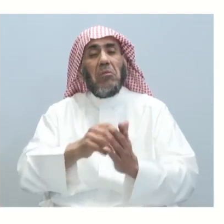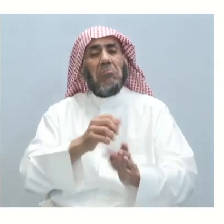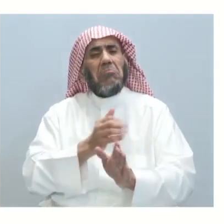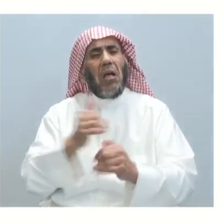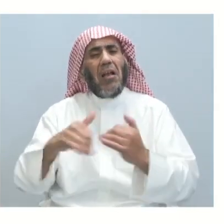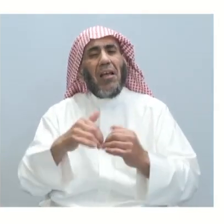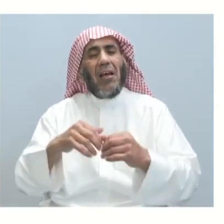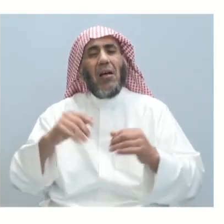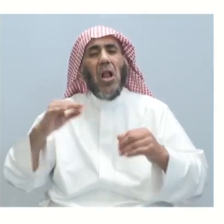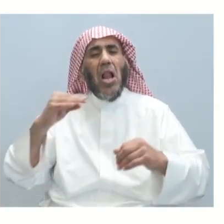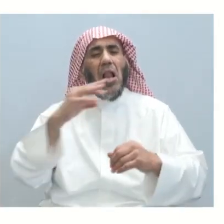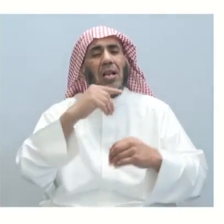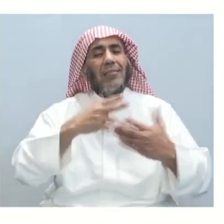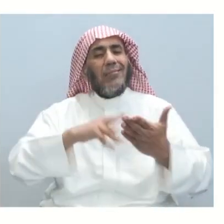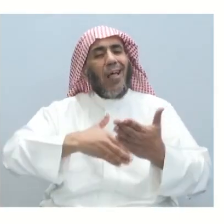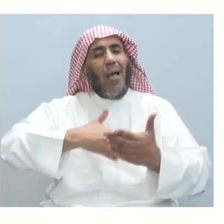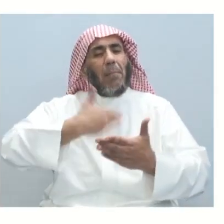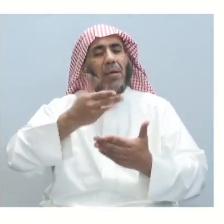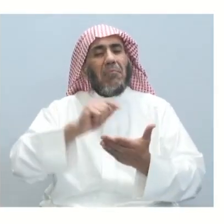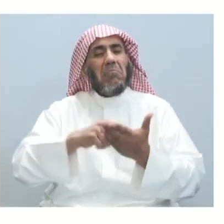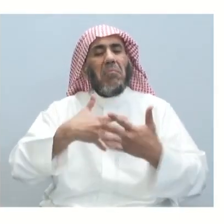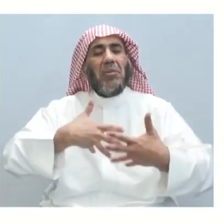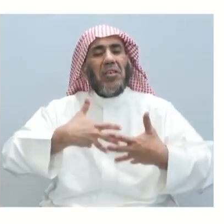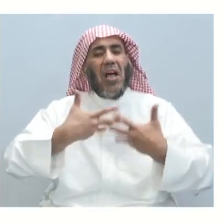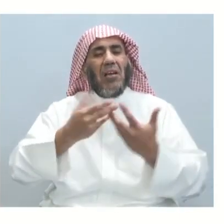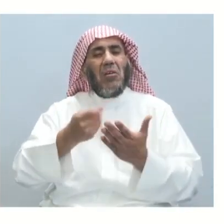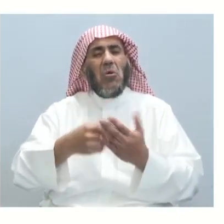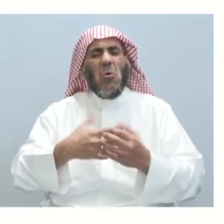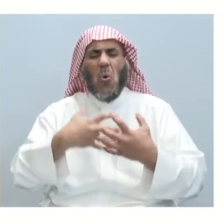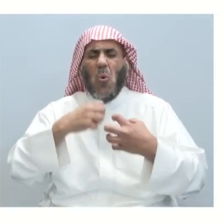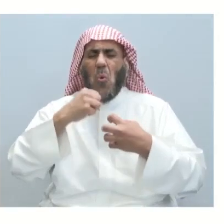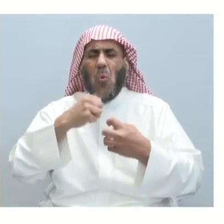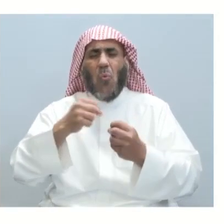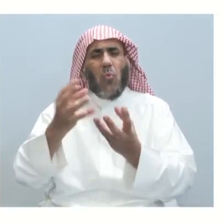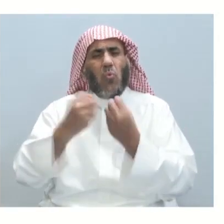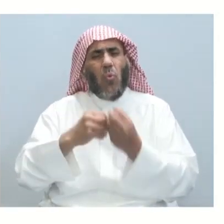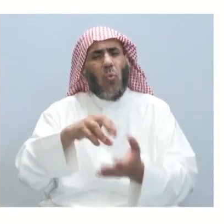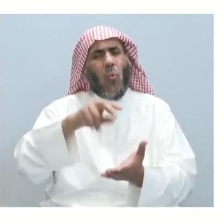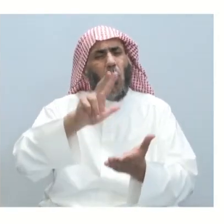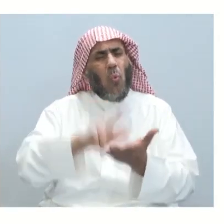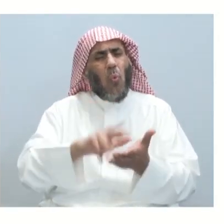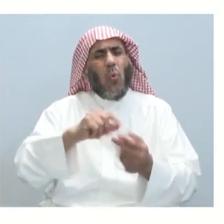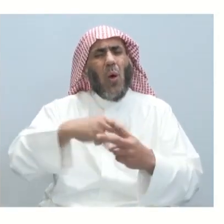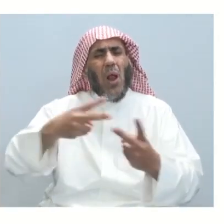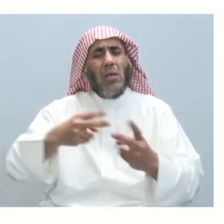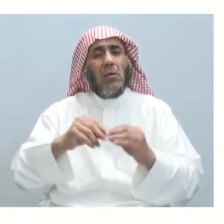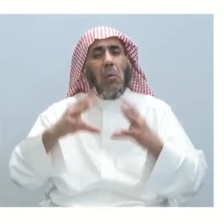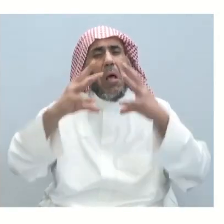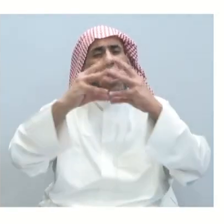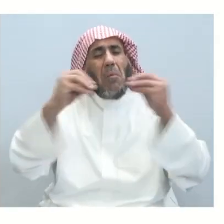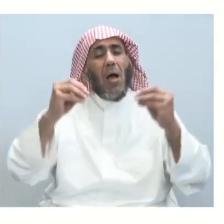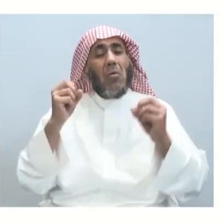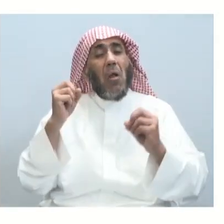موسيقيه للتعبير عما في النفس من مشاعر وتكلف في طلبها وتطبيقها على حساب المعاني